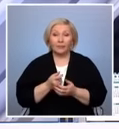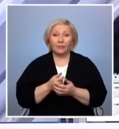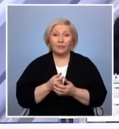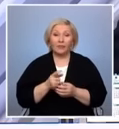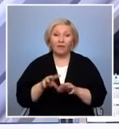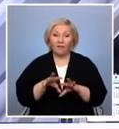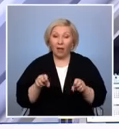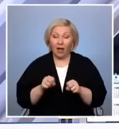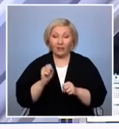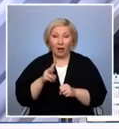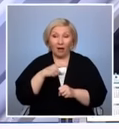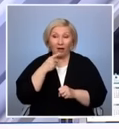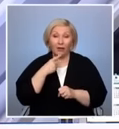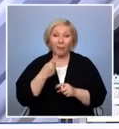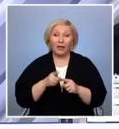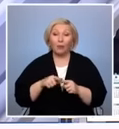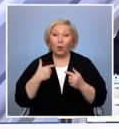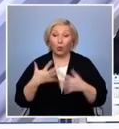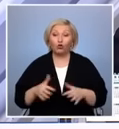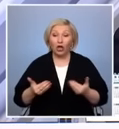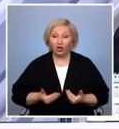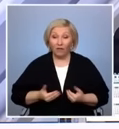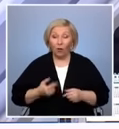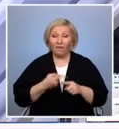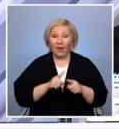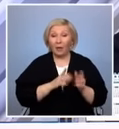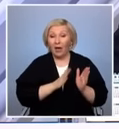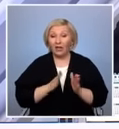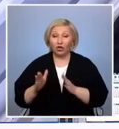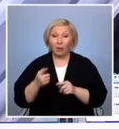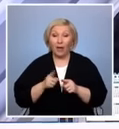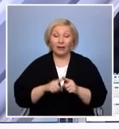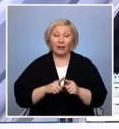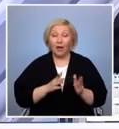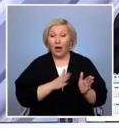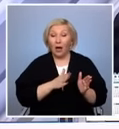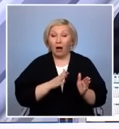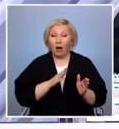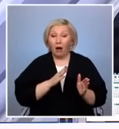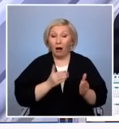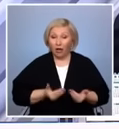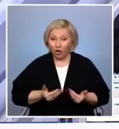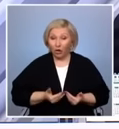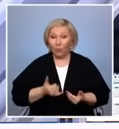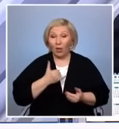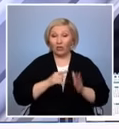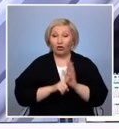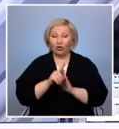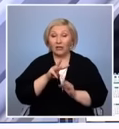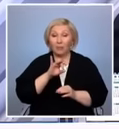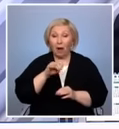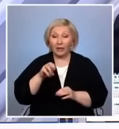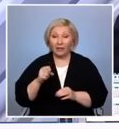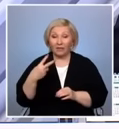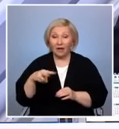какой-то немыслимый пацифизм сквозит в этих словах. Раньше было все наоборот. Мы должны